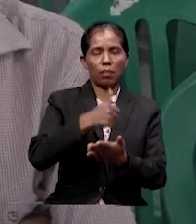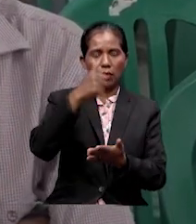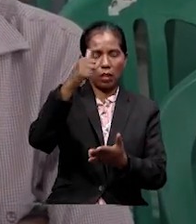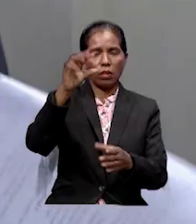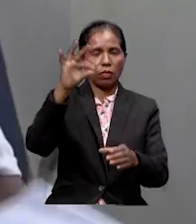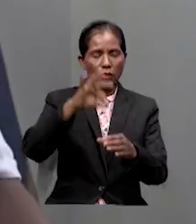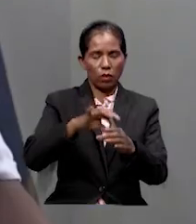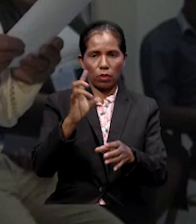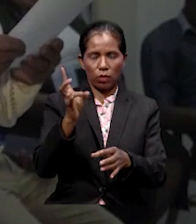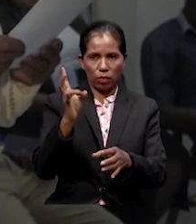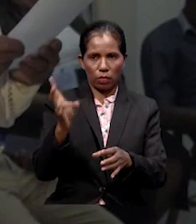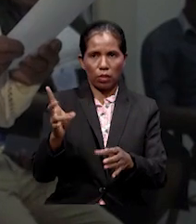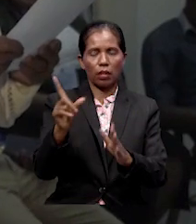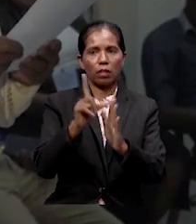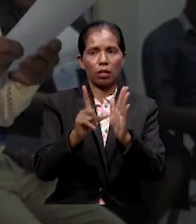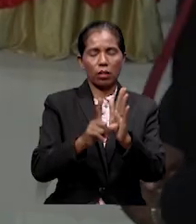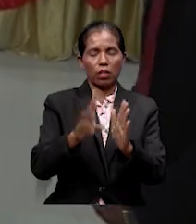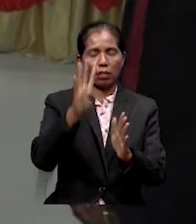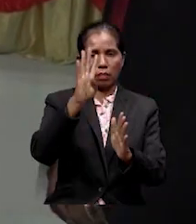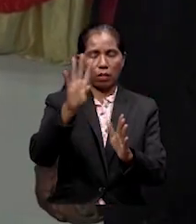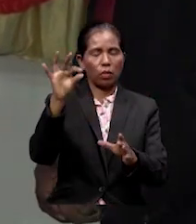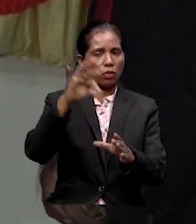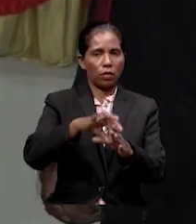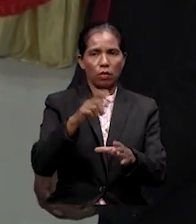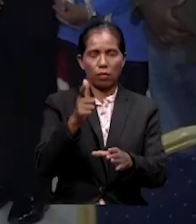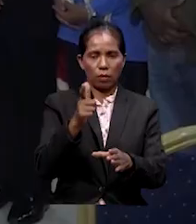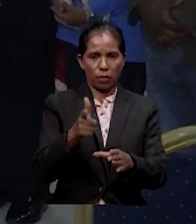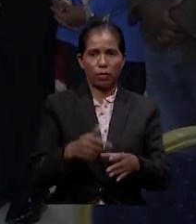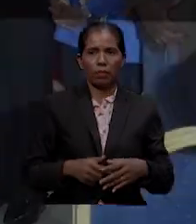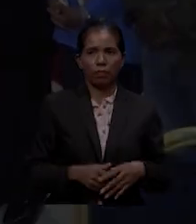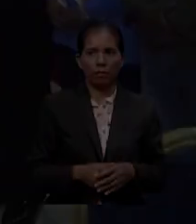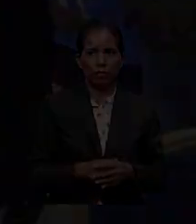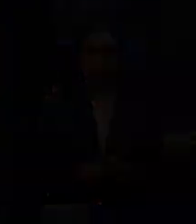no candidato lista B ho voto ruanulum. Tito Silva, GMN.